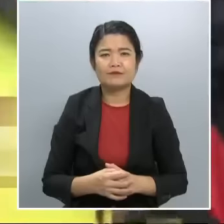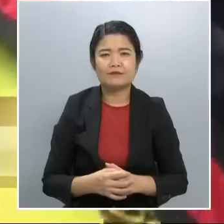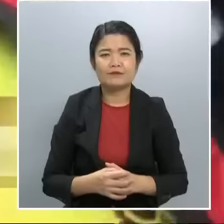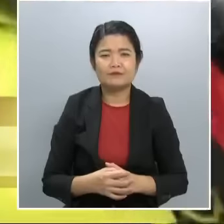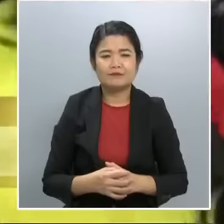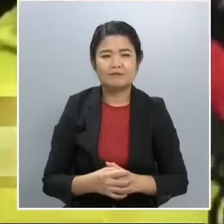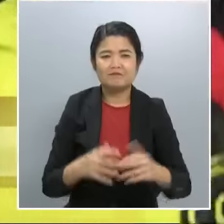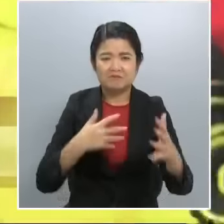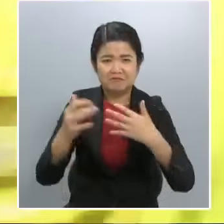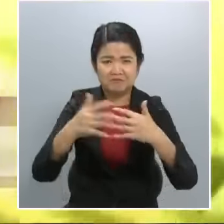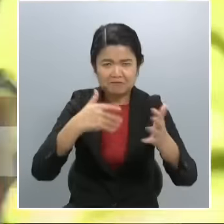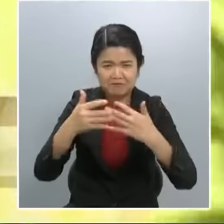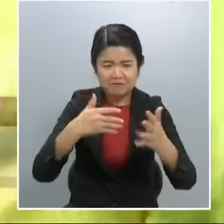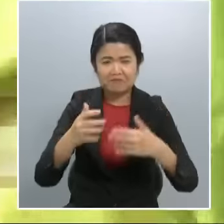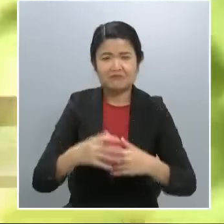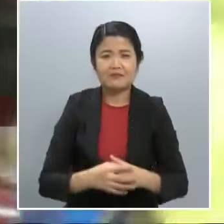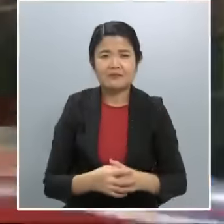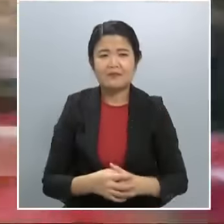เป็น